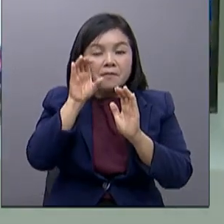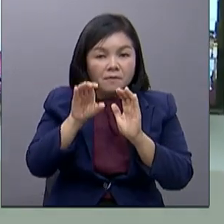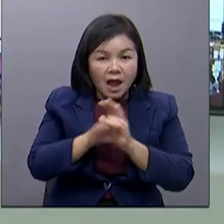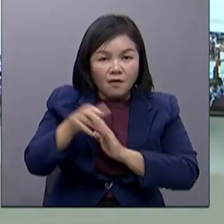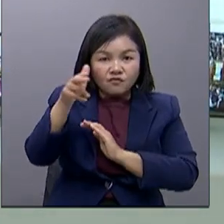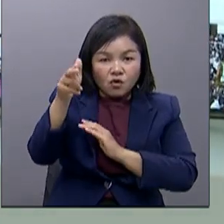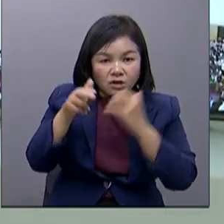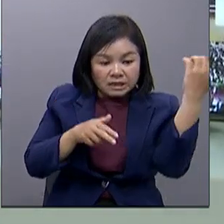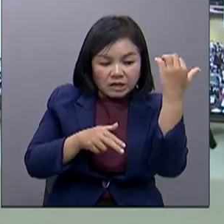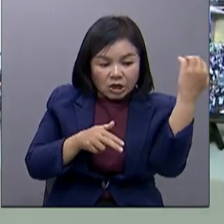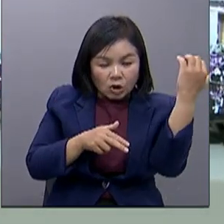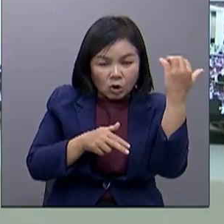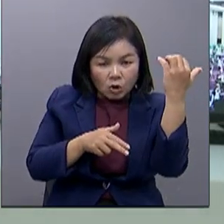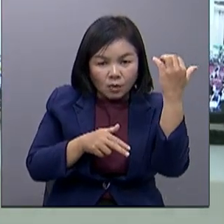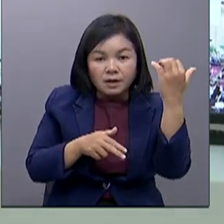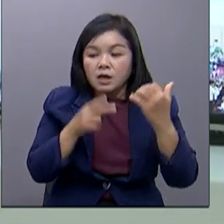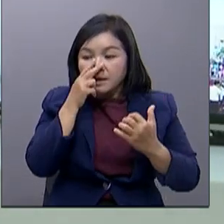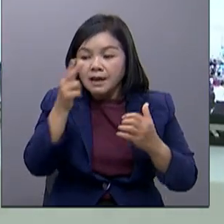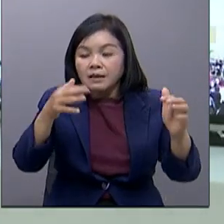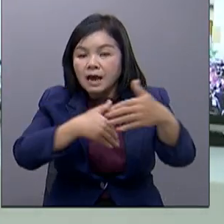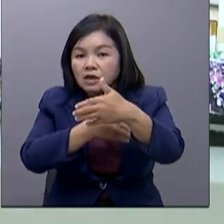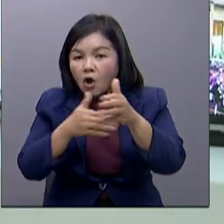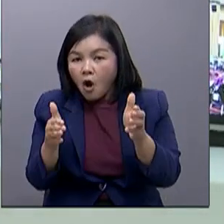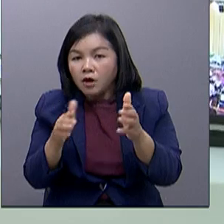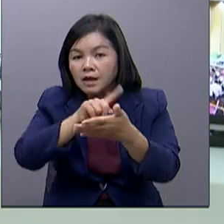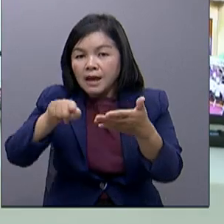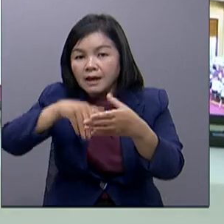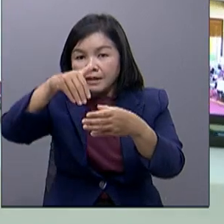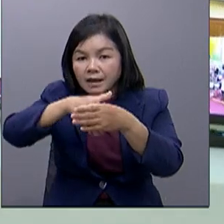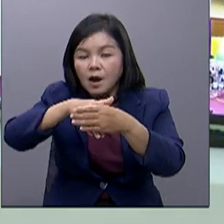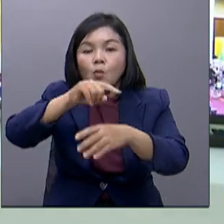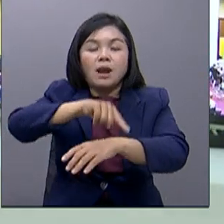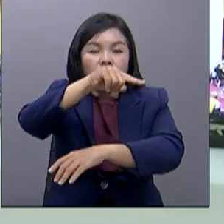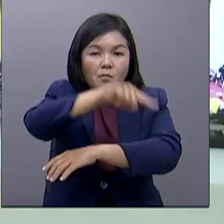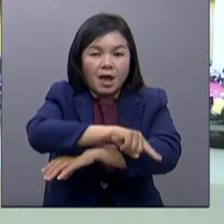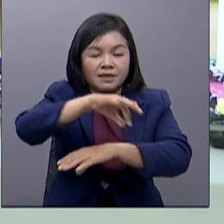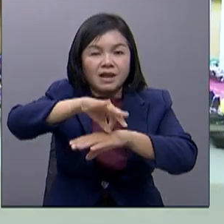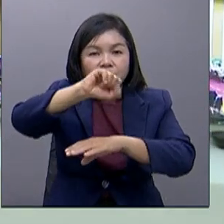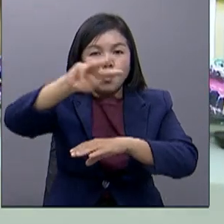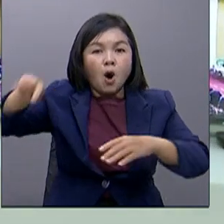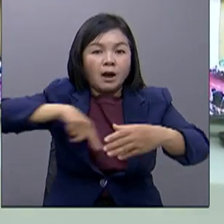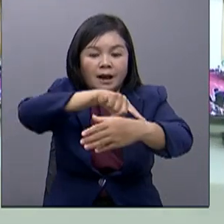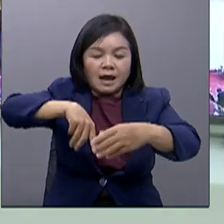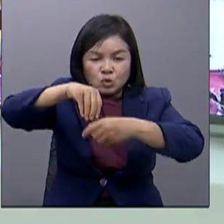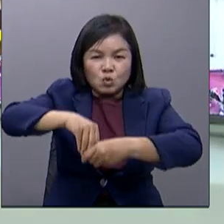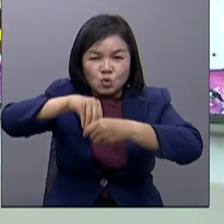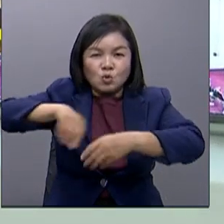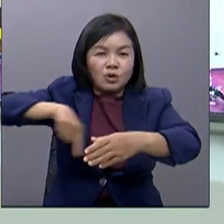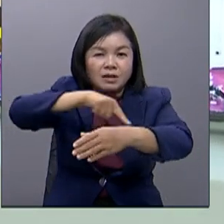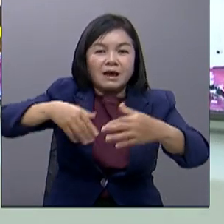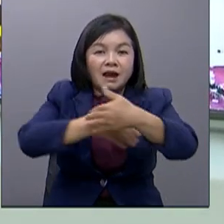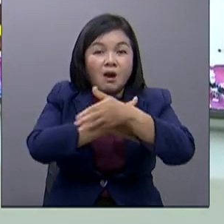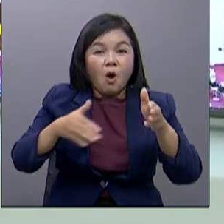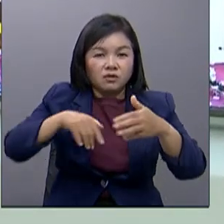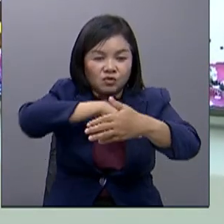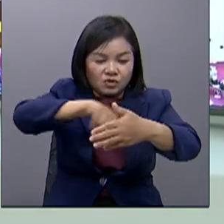บริเวณของหน้าจอมอนิเตอร์ภายในห้องที่จะมีการเลือกในช่วงบ่ายวันนี้นะคะทุกคนยังคงต้องอยู่ภายในห้องดังกล่าวค่ะซึ่ง